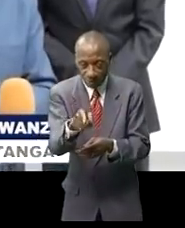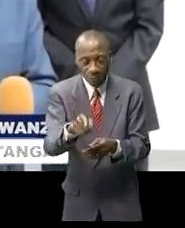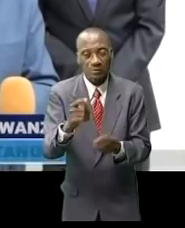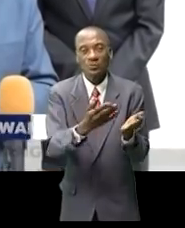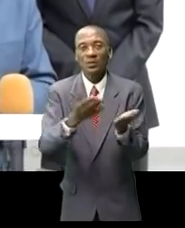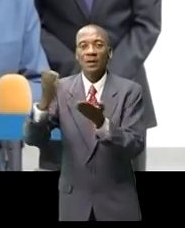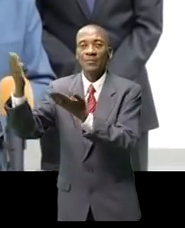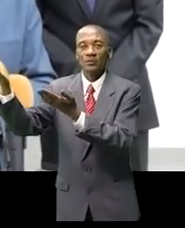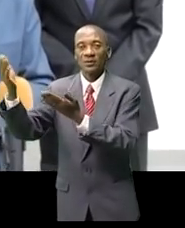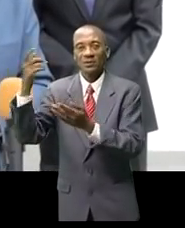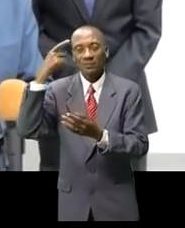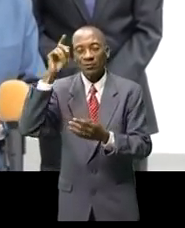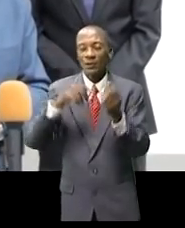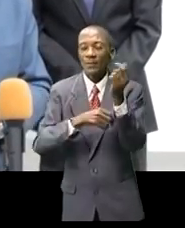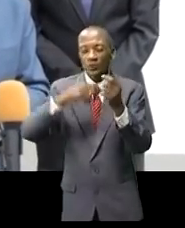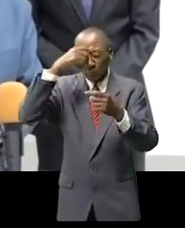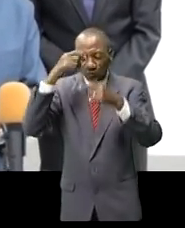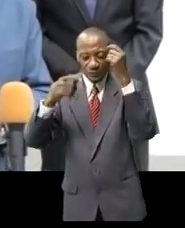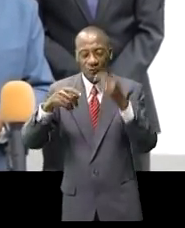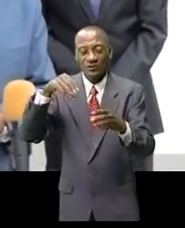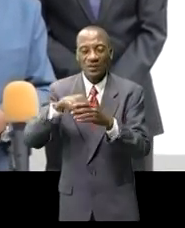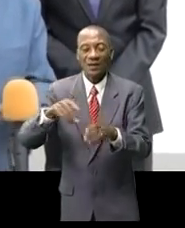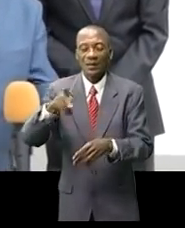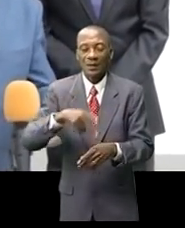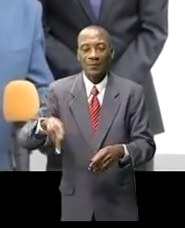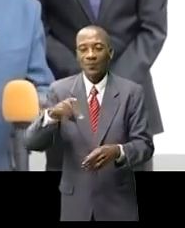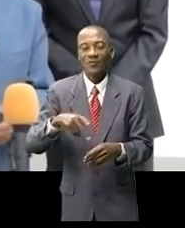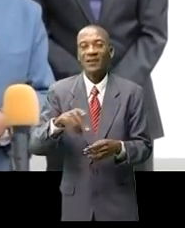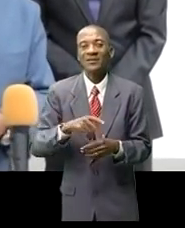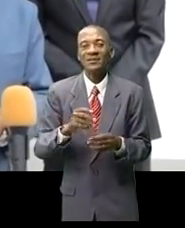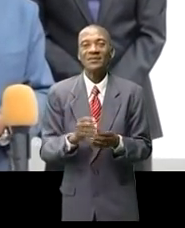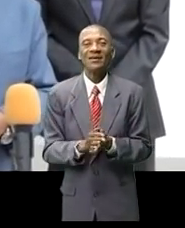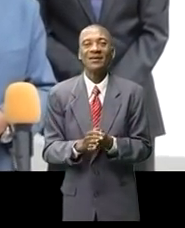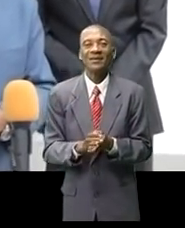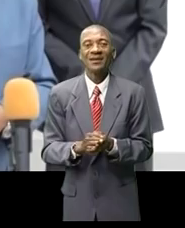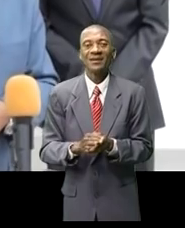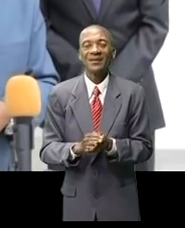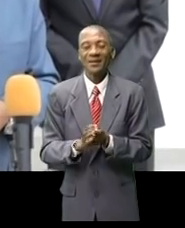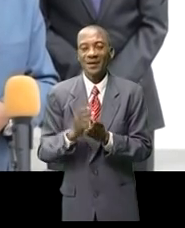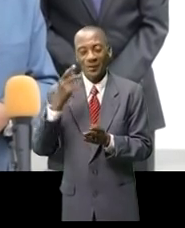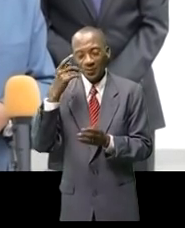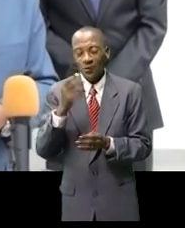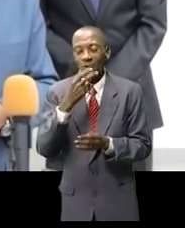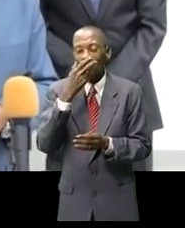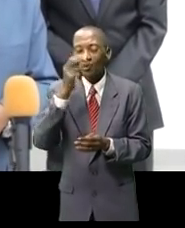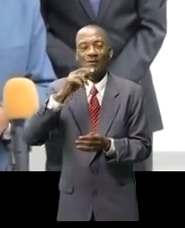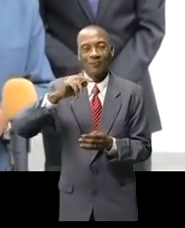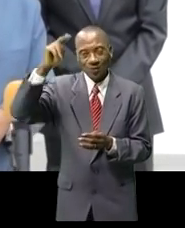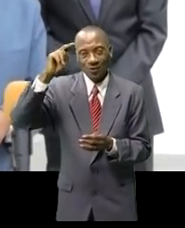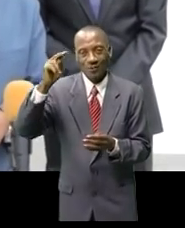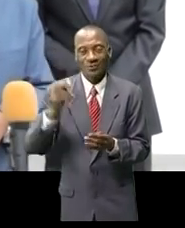Nord Kivu, de l'Ituri, par rapport à ce qui se passe actuellement là-bas. Et nous